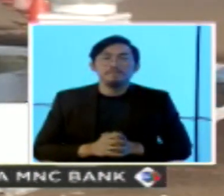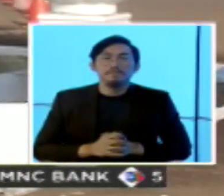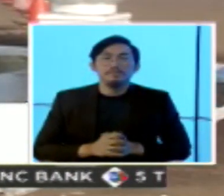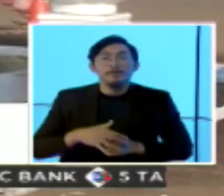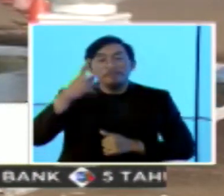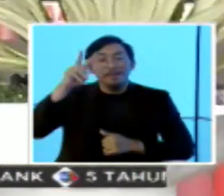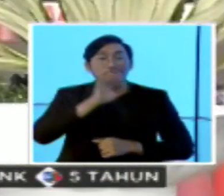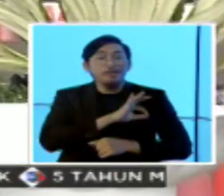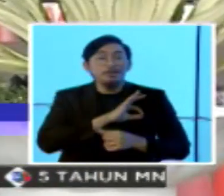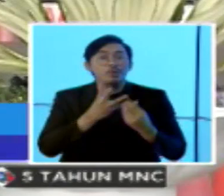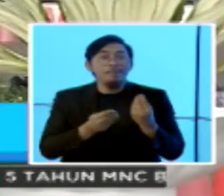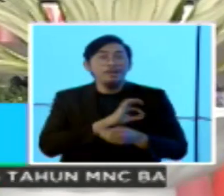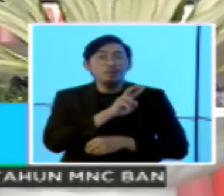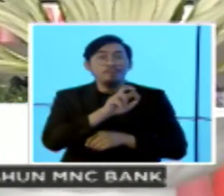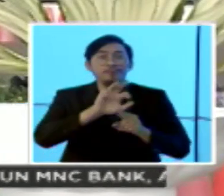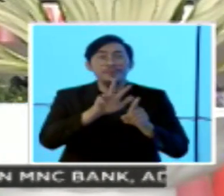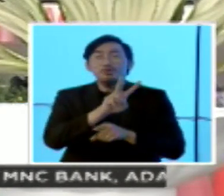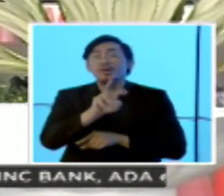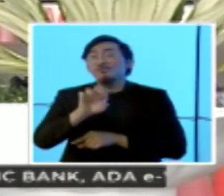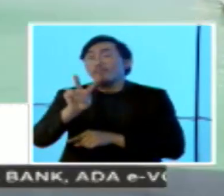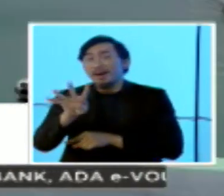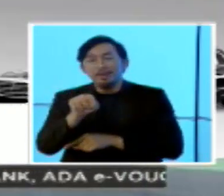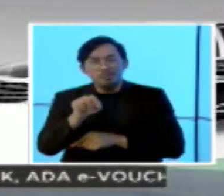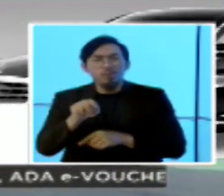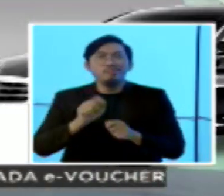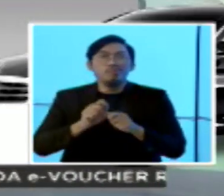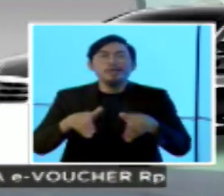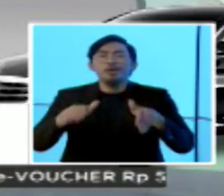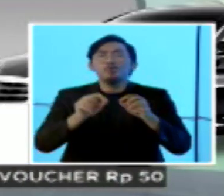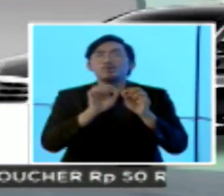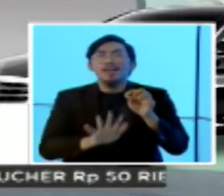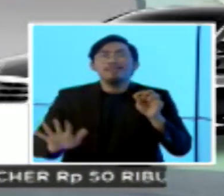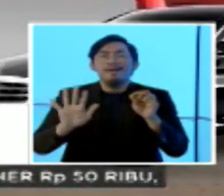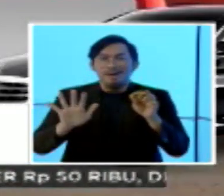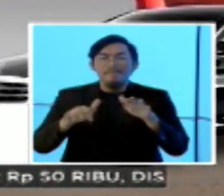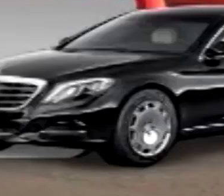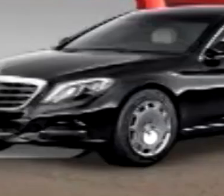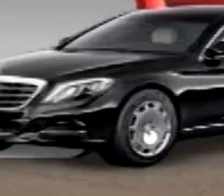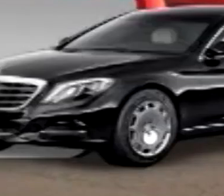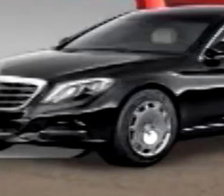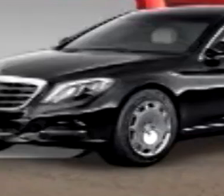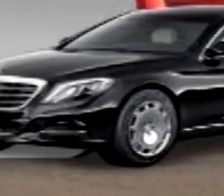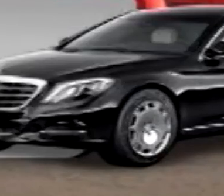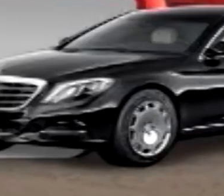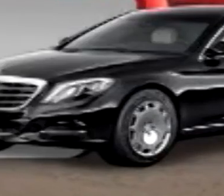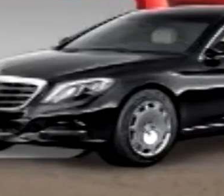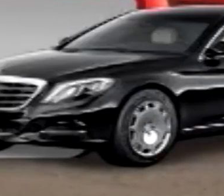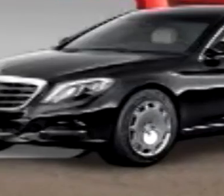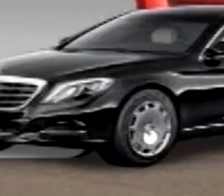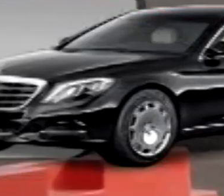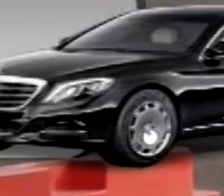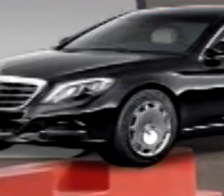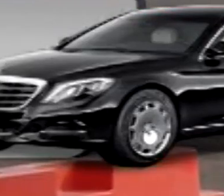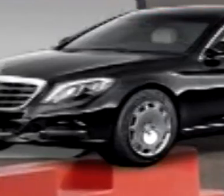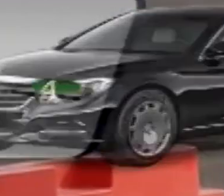Pelantikan Presiden dan Wakil Presiden 2019-2024 akan digelar di gedung Nusantara Kompleks Parlemen Senayan Jakarta. Acara pelantikan